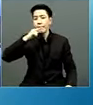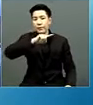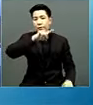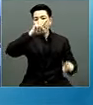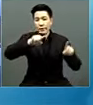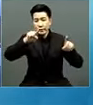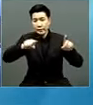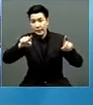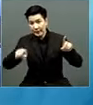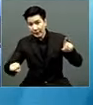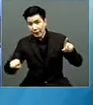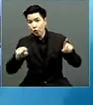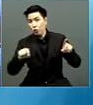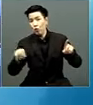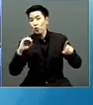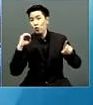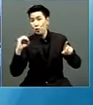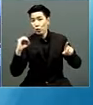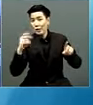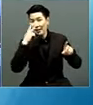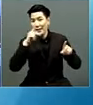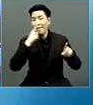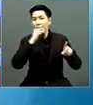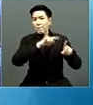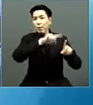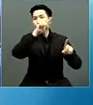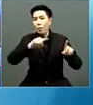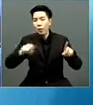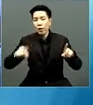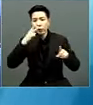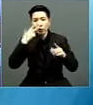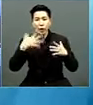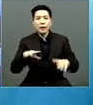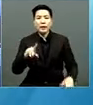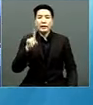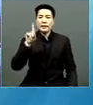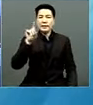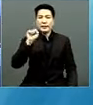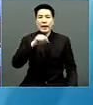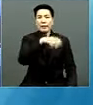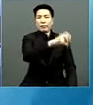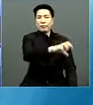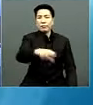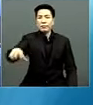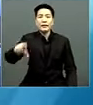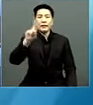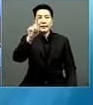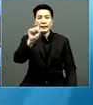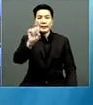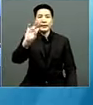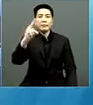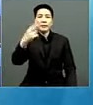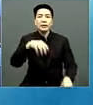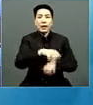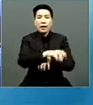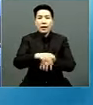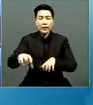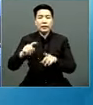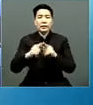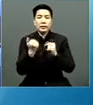งมาที่ศูนย์ในช่วงวันหลังๆอย่างที่ผมเคยรายงานตรวจไปแล้วทั้งหมดแสนกว่าแห่งนะครับ 170,000 กว่าแห่งนะครับป